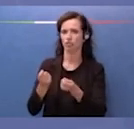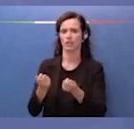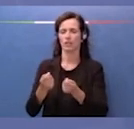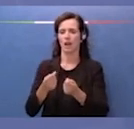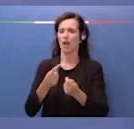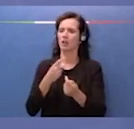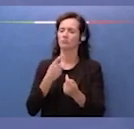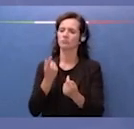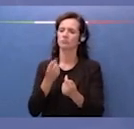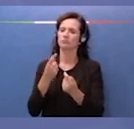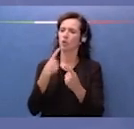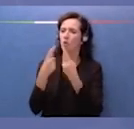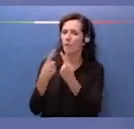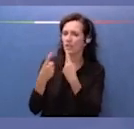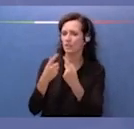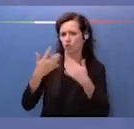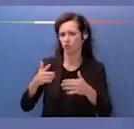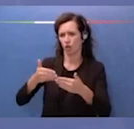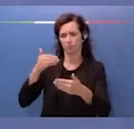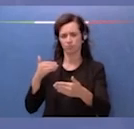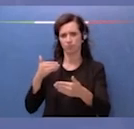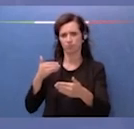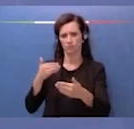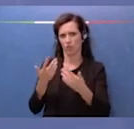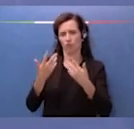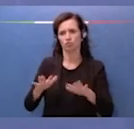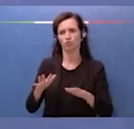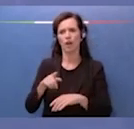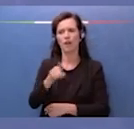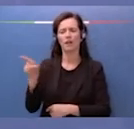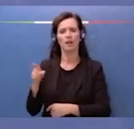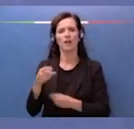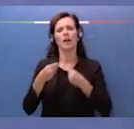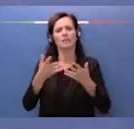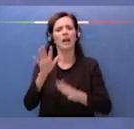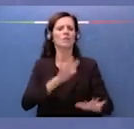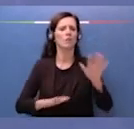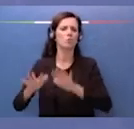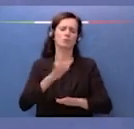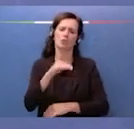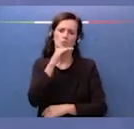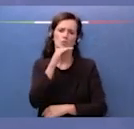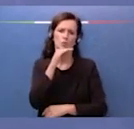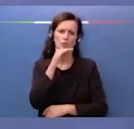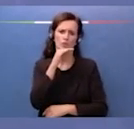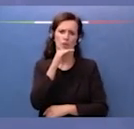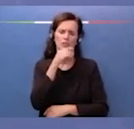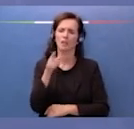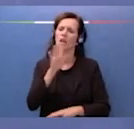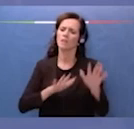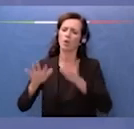varie conversazioni eccetera davano avevano dato informazione sufficiente diciamo a valutare il